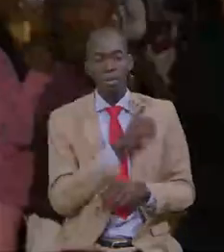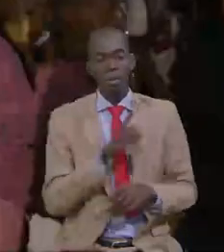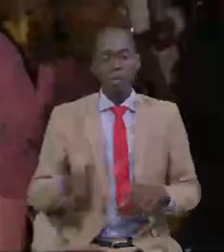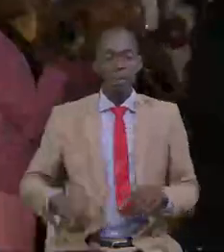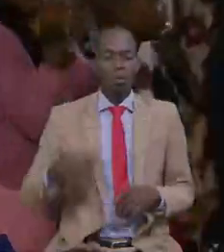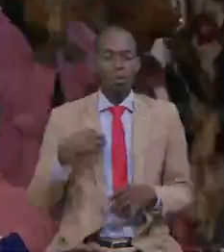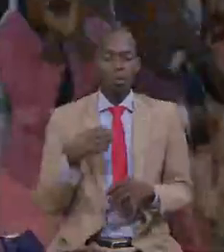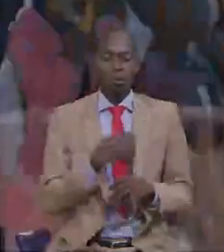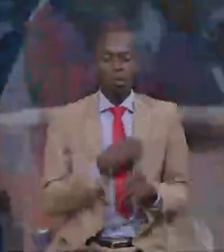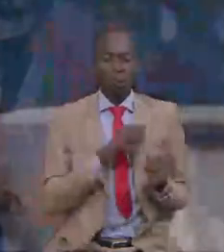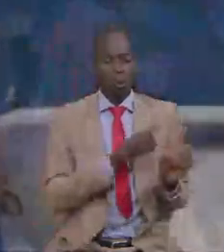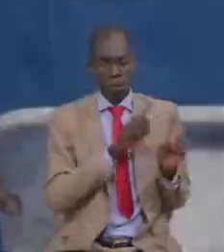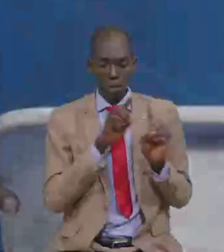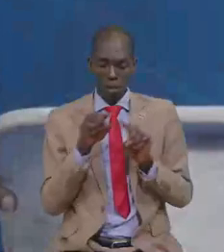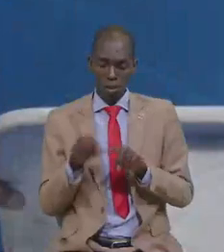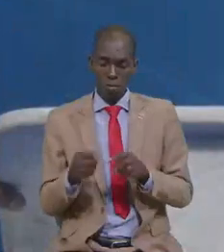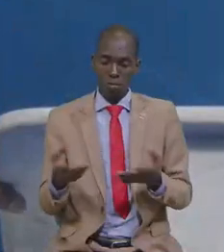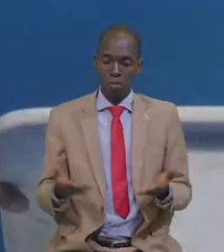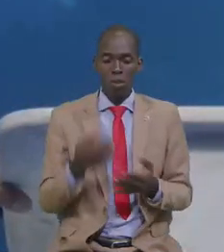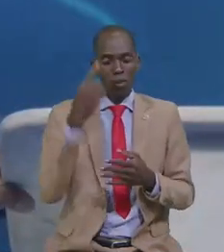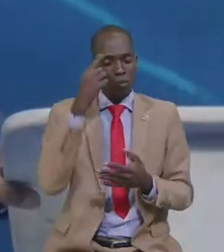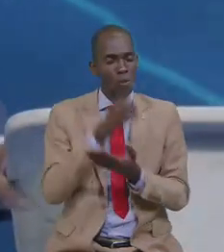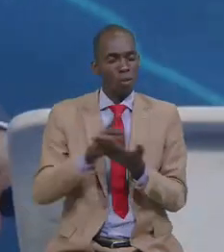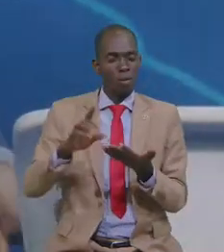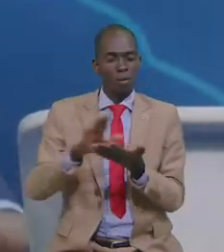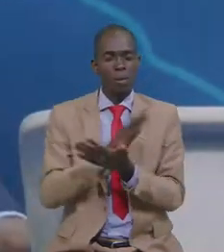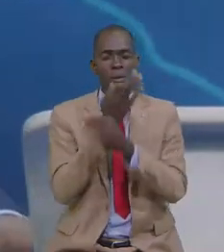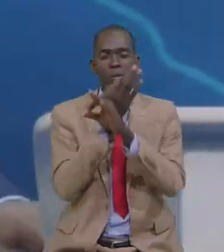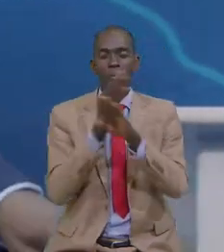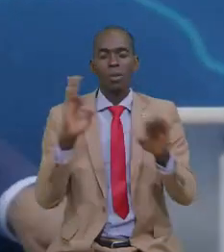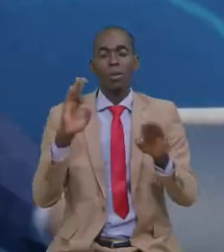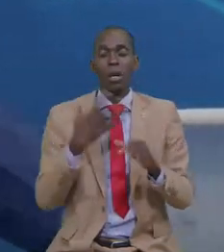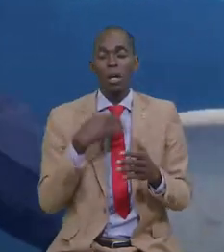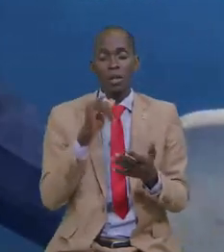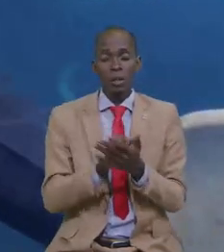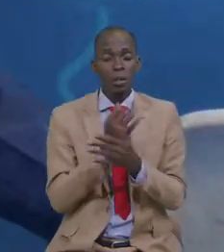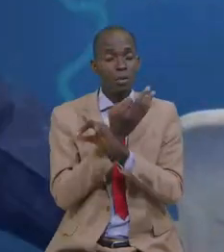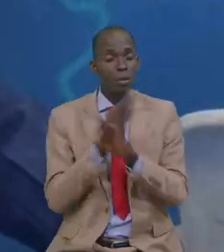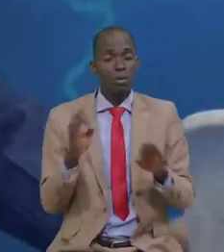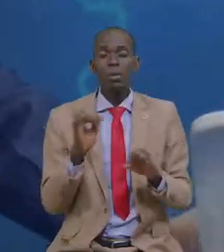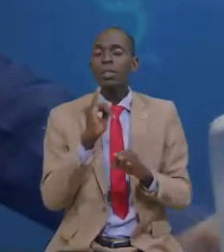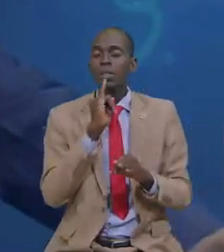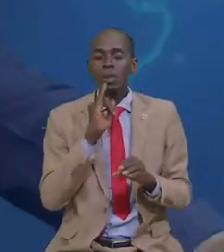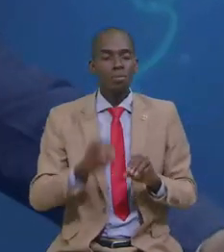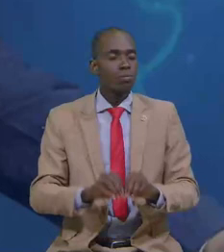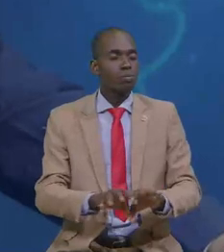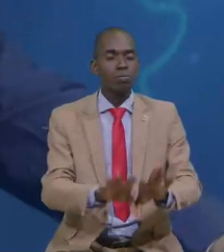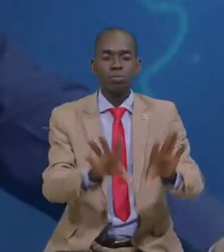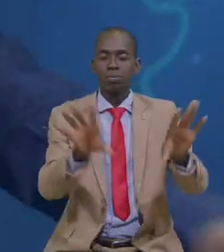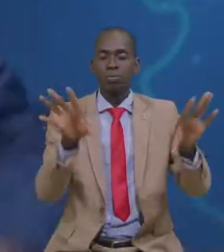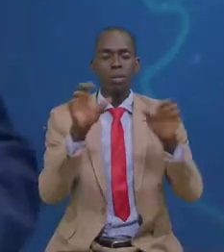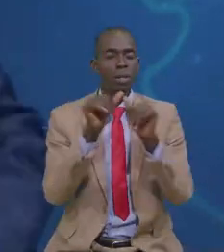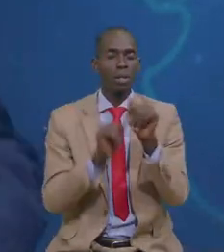Jésus-Christ. Seigneur, nous sommes venus pour la libération surnaturelle. Et